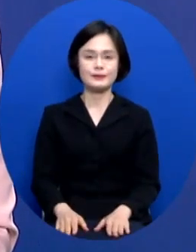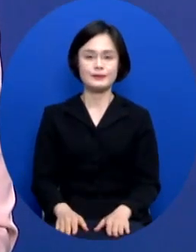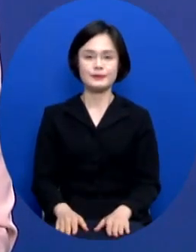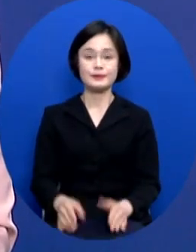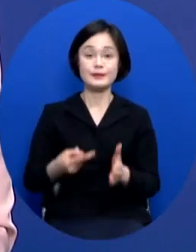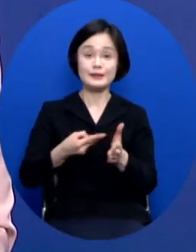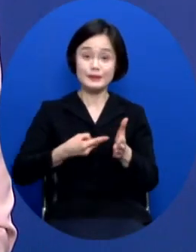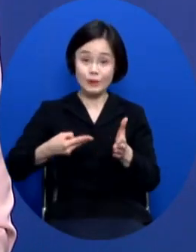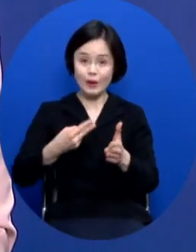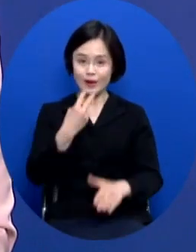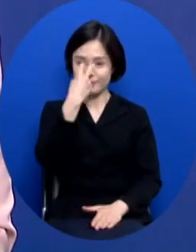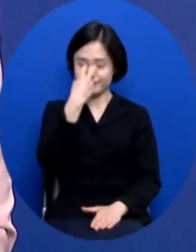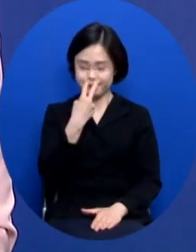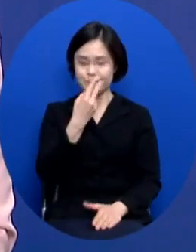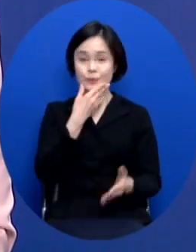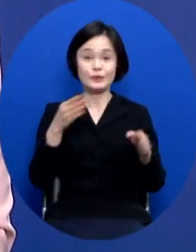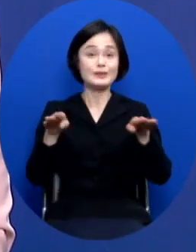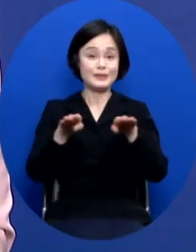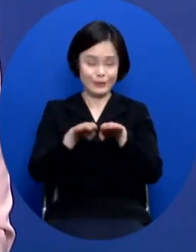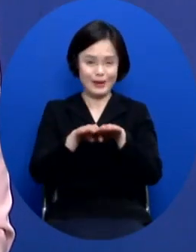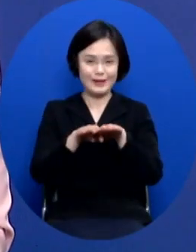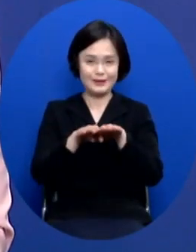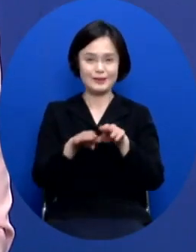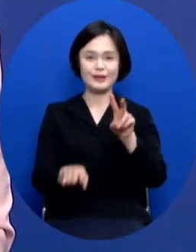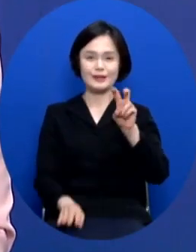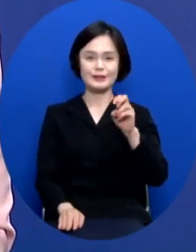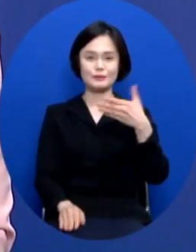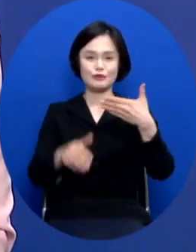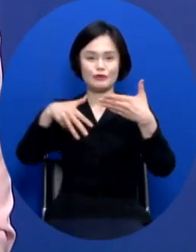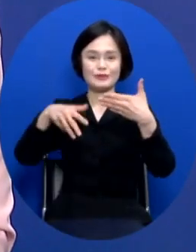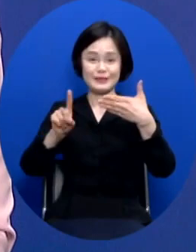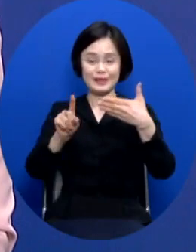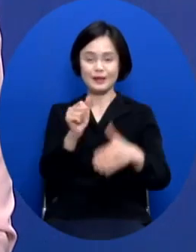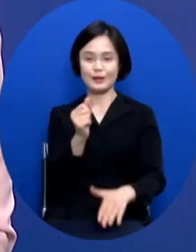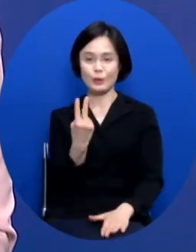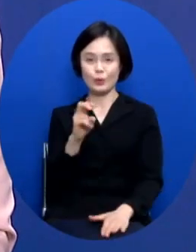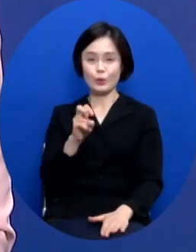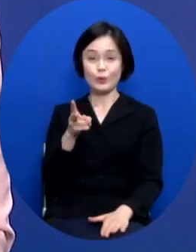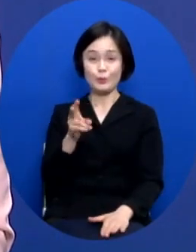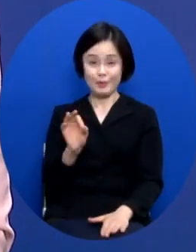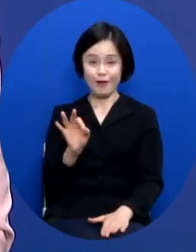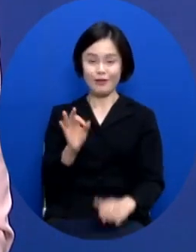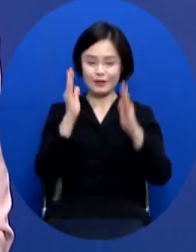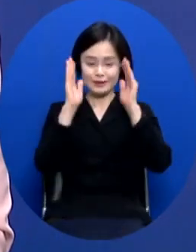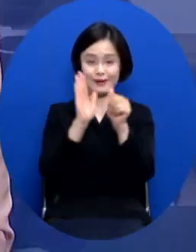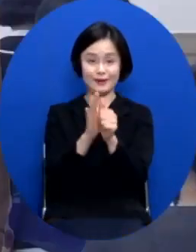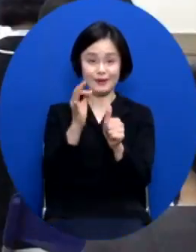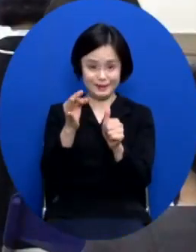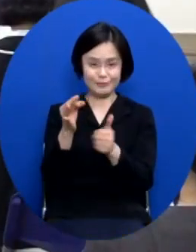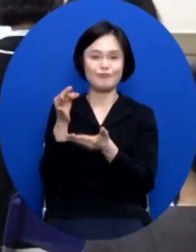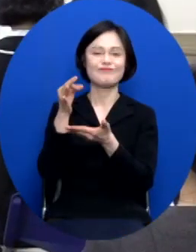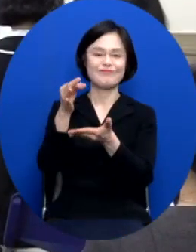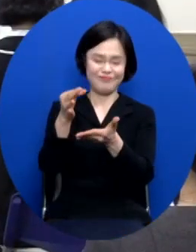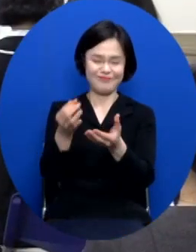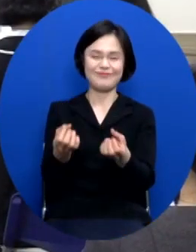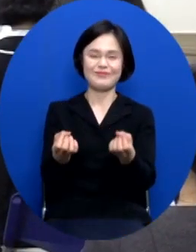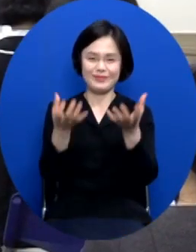실로암 시각장애인 복지관이 제29차 효명장학금 수여식을 개최했습니다.